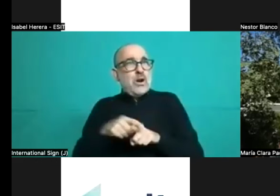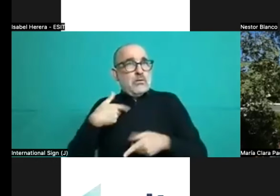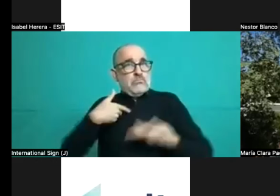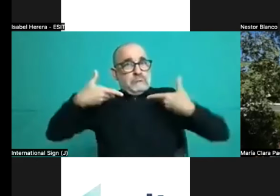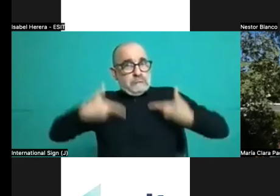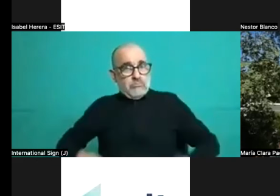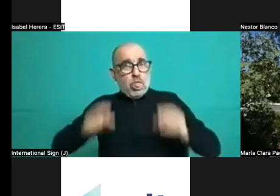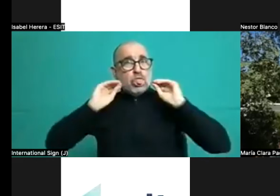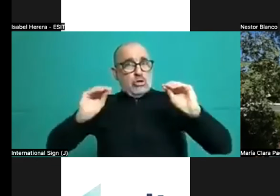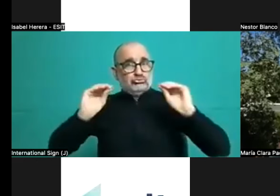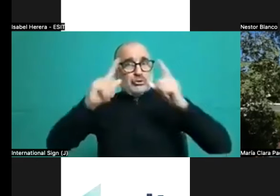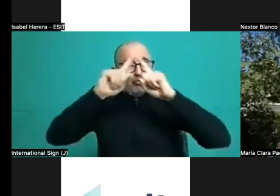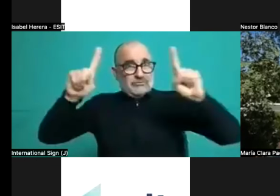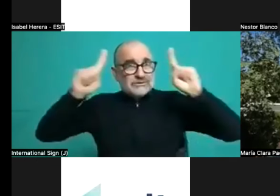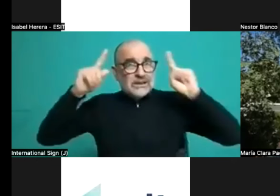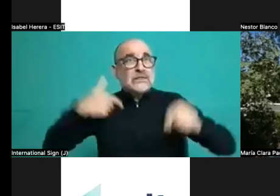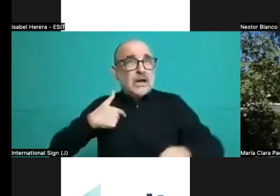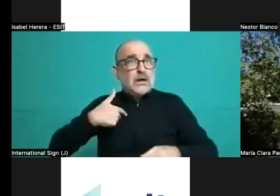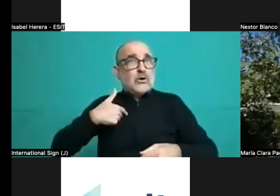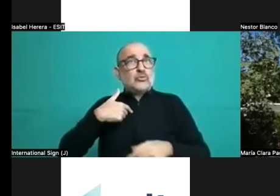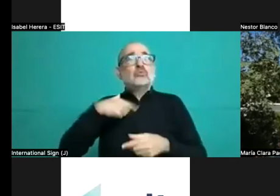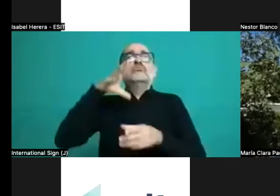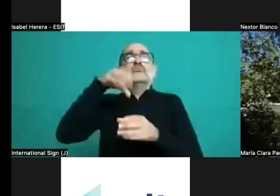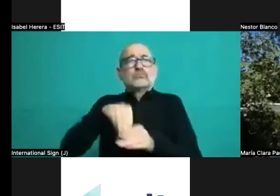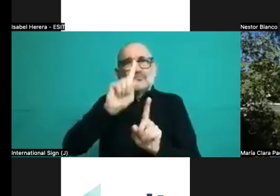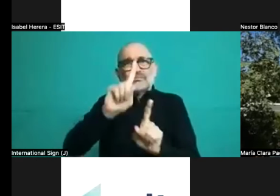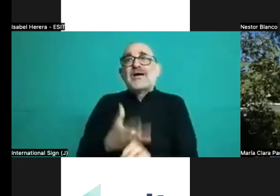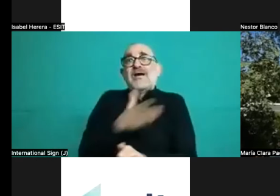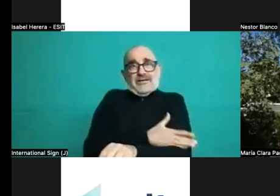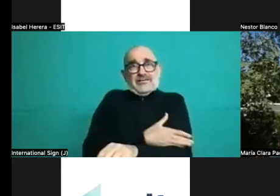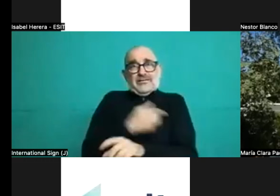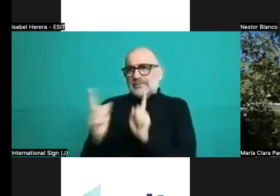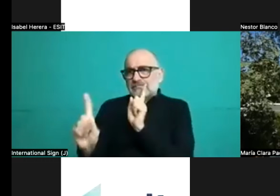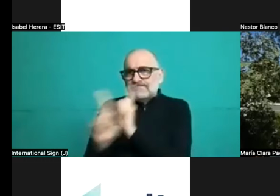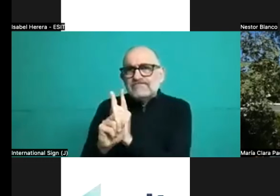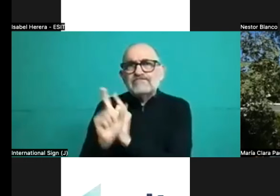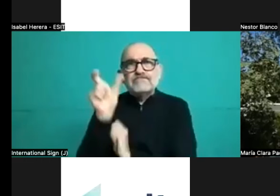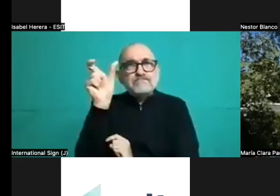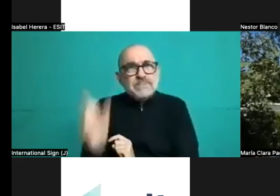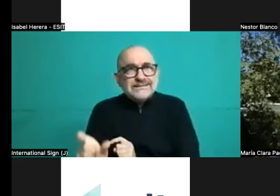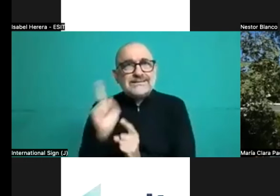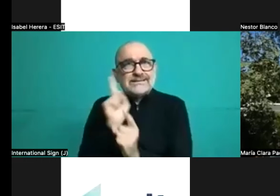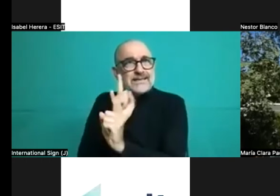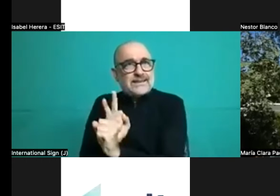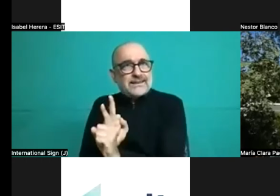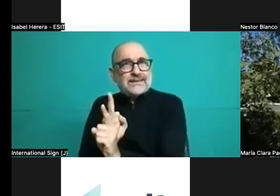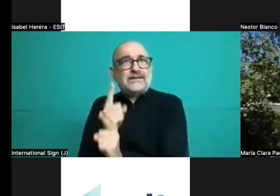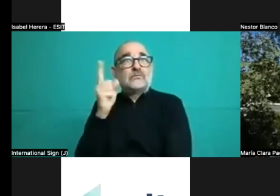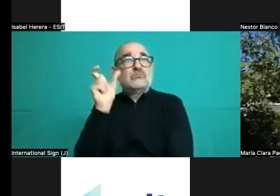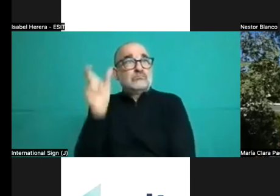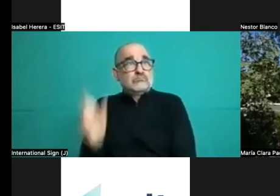qui a été victime d'un effet négatif dans un hôpital au Costa Rica.